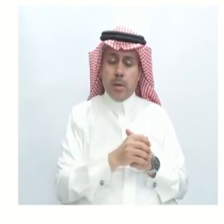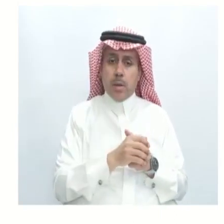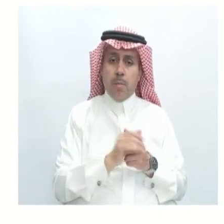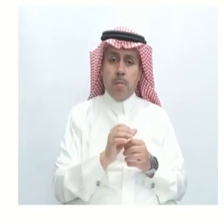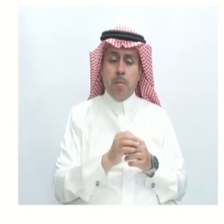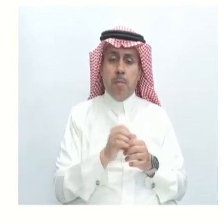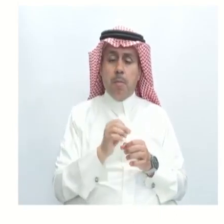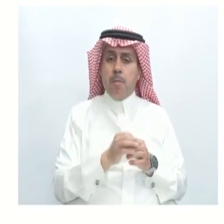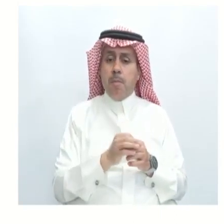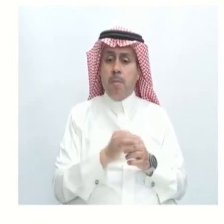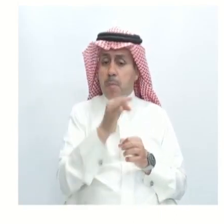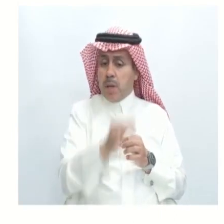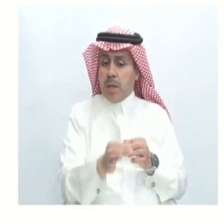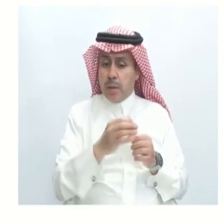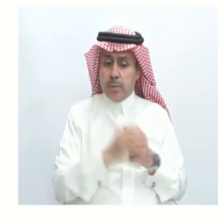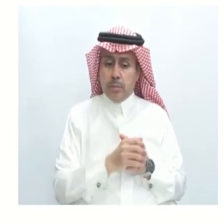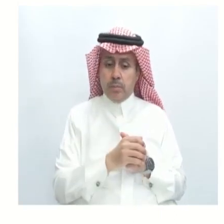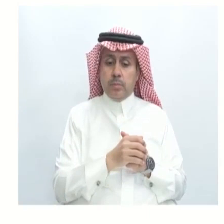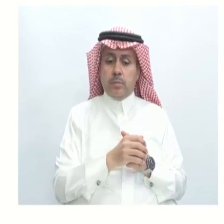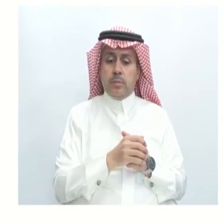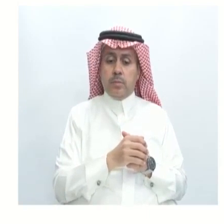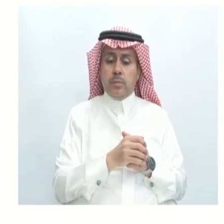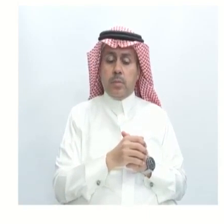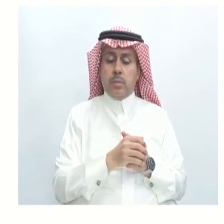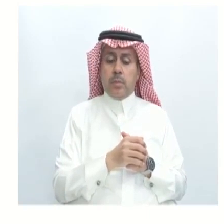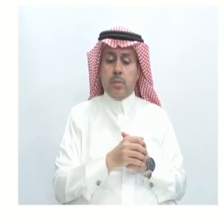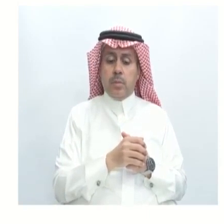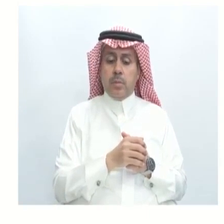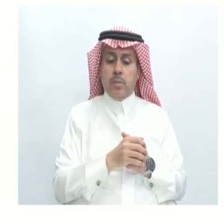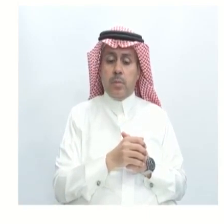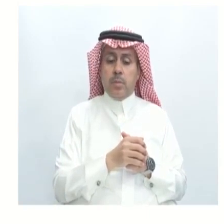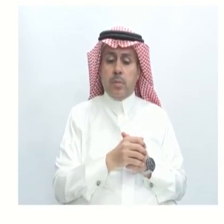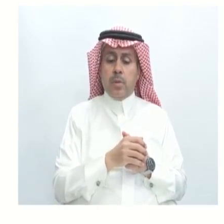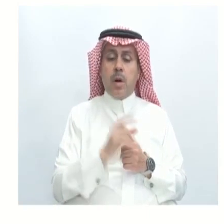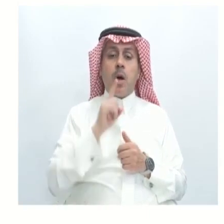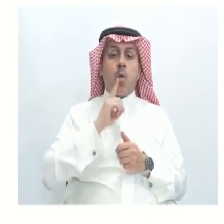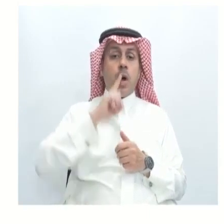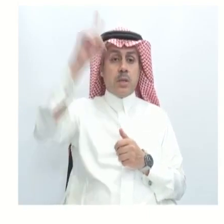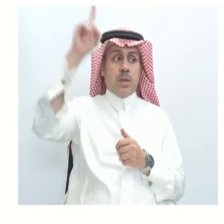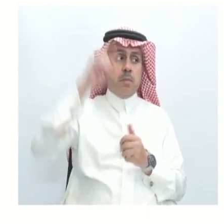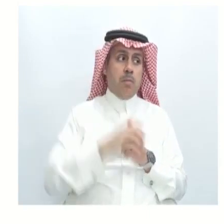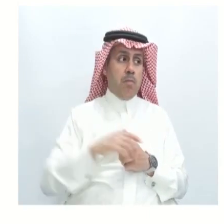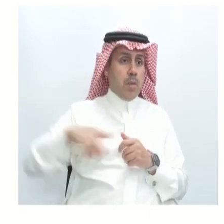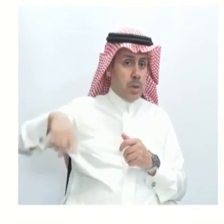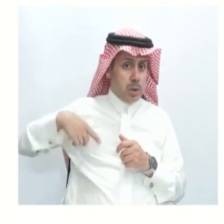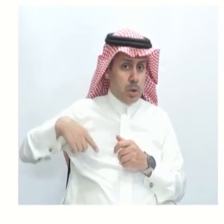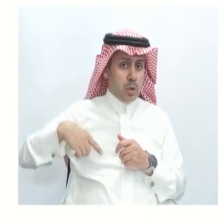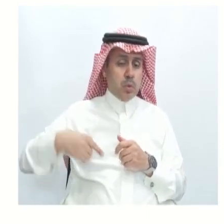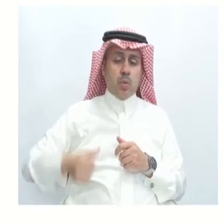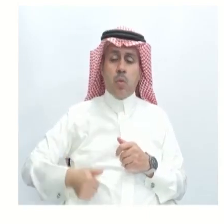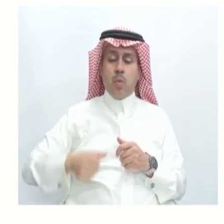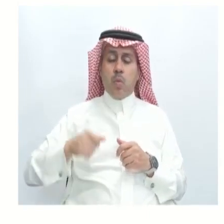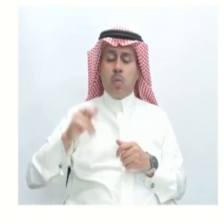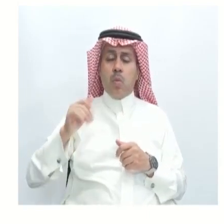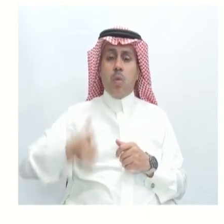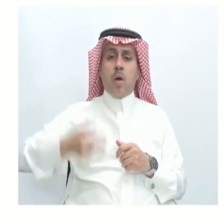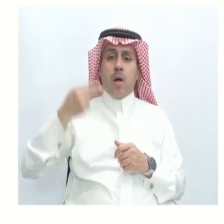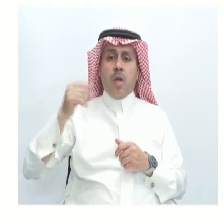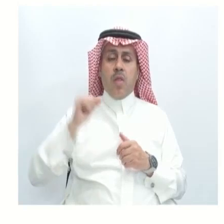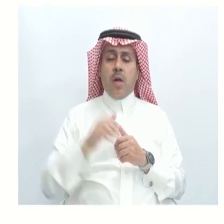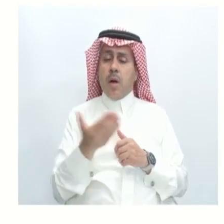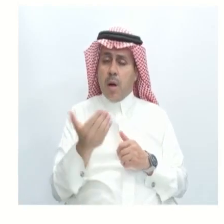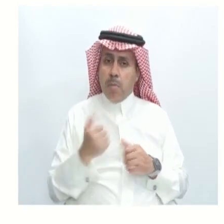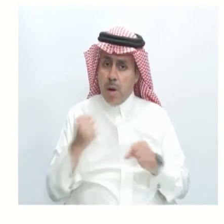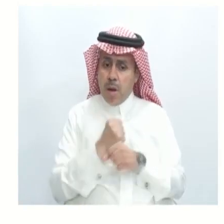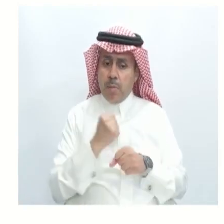قسم رئيس قسم رئيس واعضاء الهيئه قبل ان يباشروا قبل ان